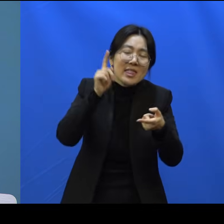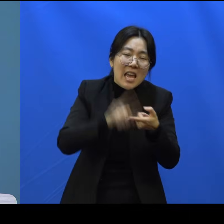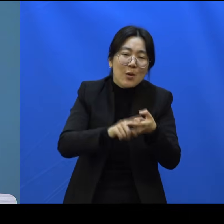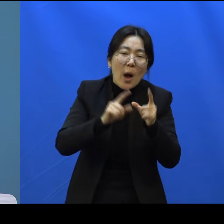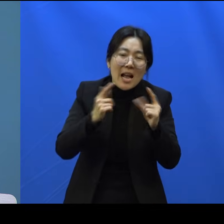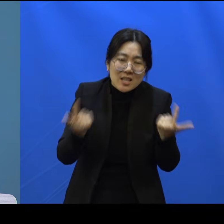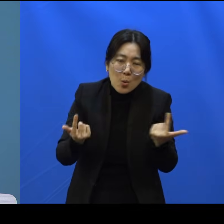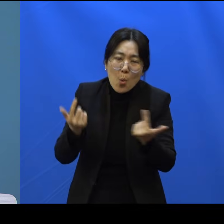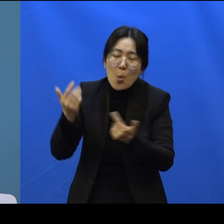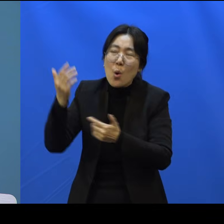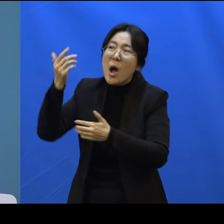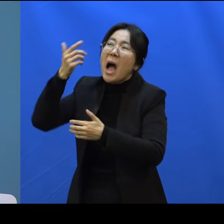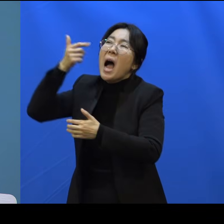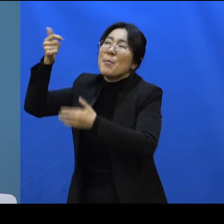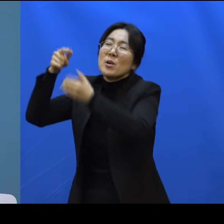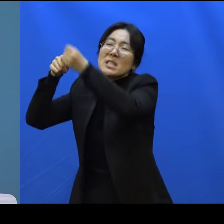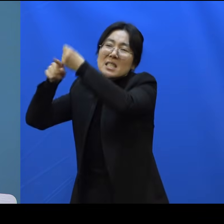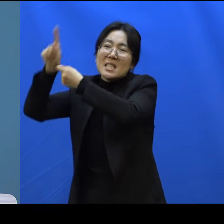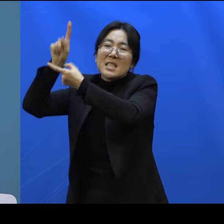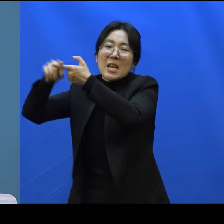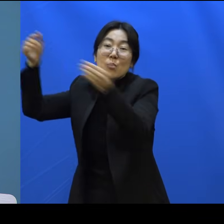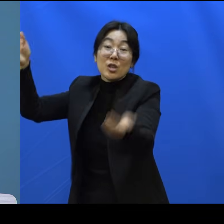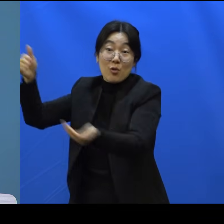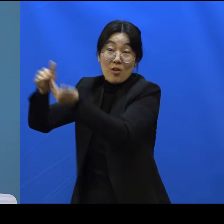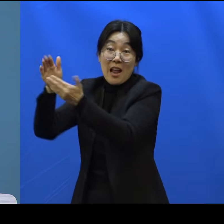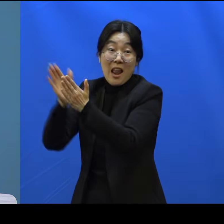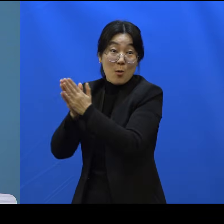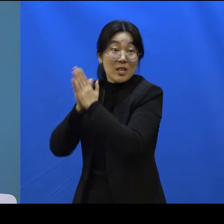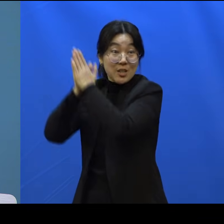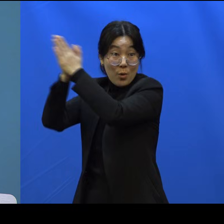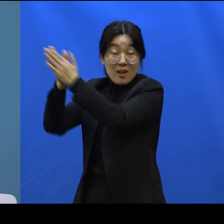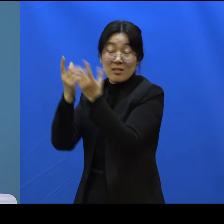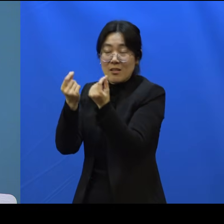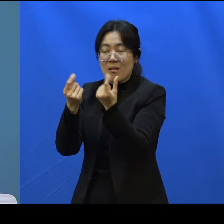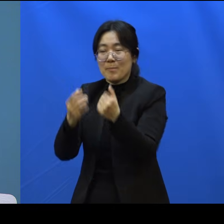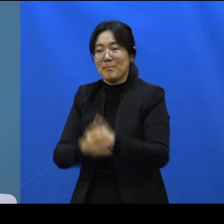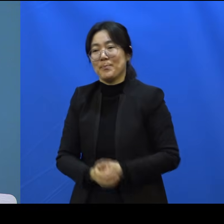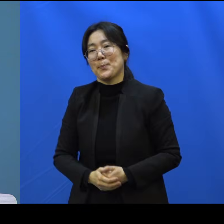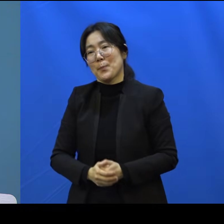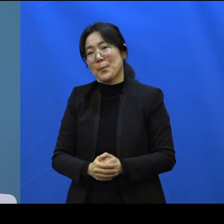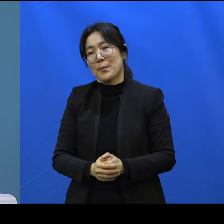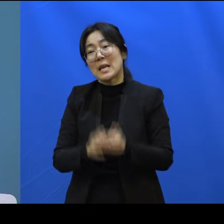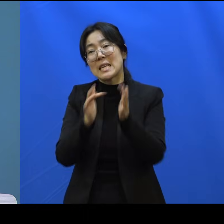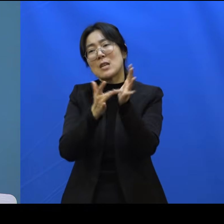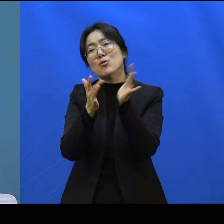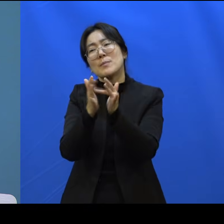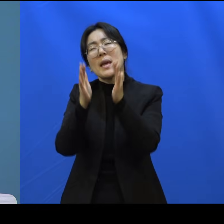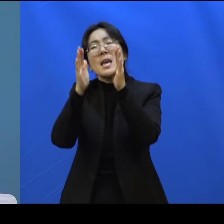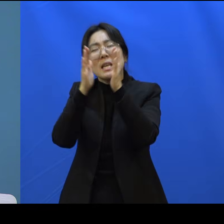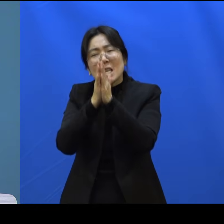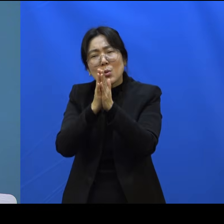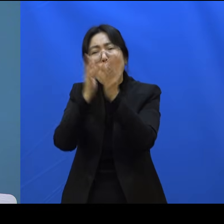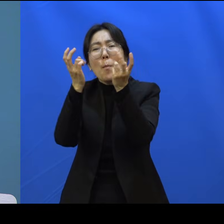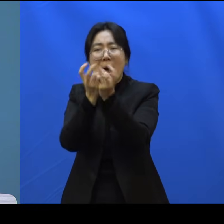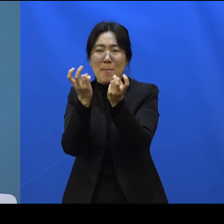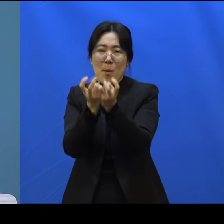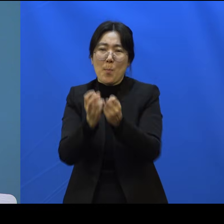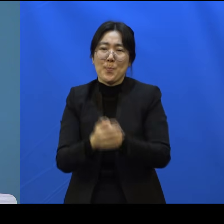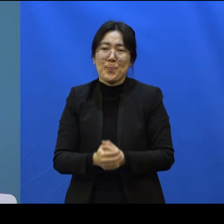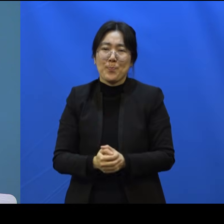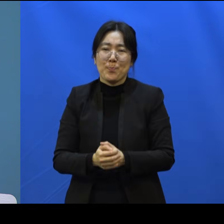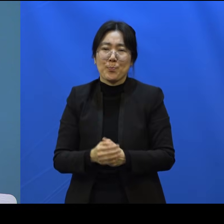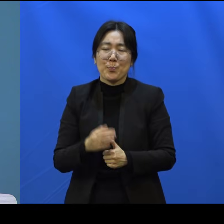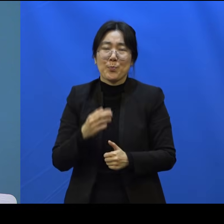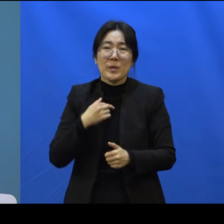일치하는 거죠. 일치하는 거예요. 그러니까 예수님의 그 기도의 방식, 또 바울이 했던 이